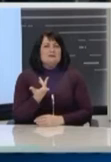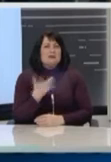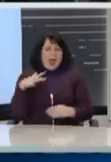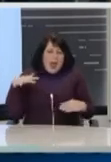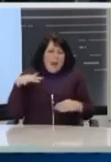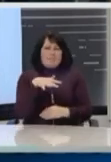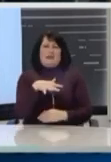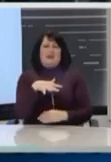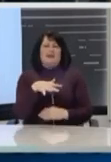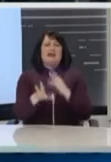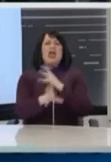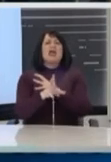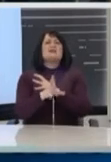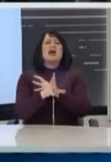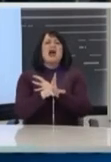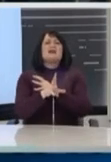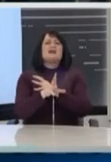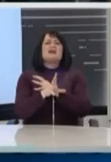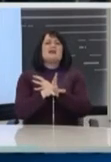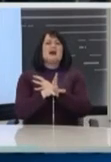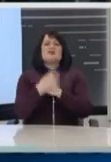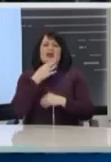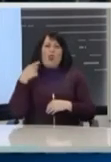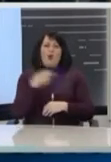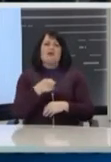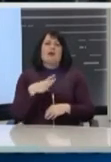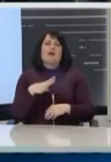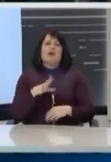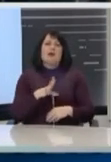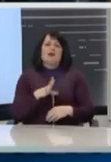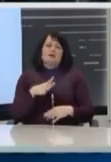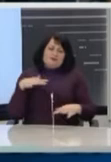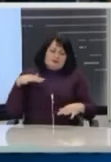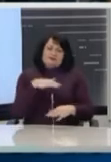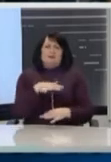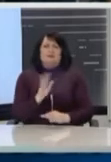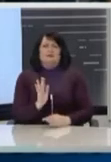επίθεση που έγινε στα Εξάρχεια, μία ακόμη δολοφονική επίθεση, και την